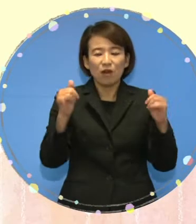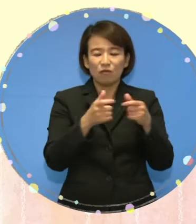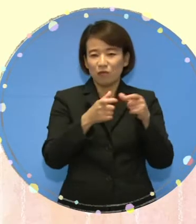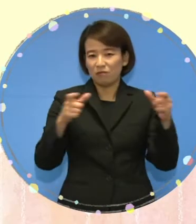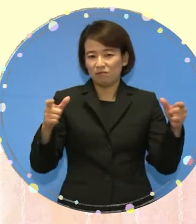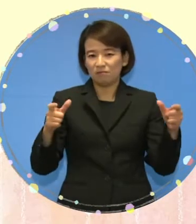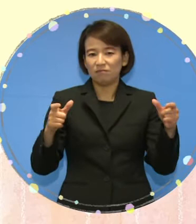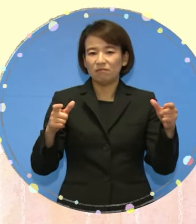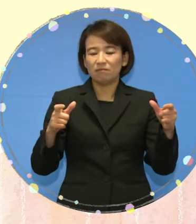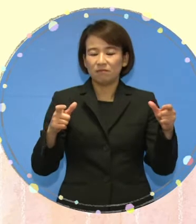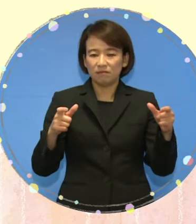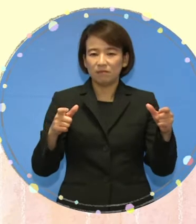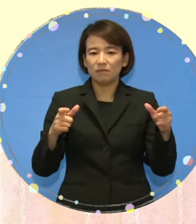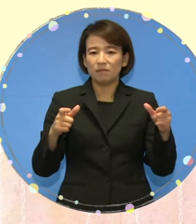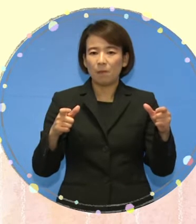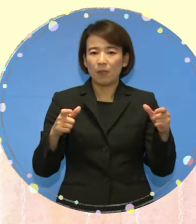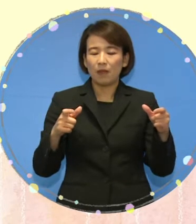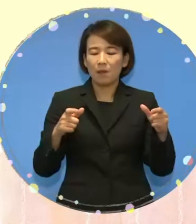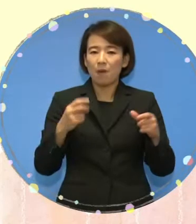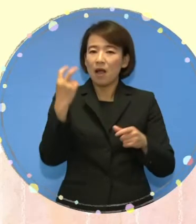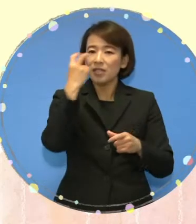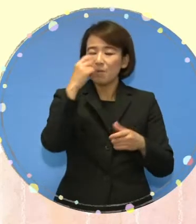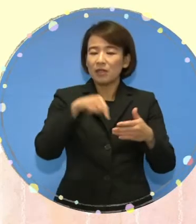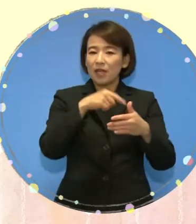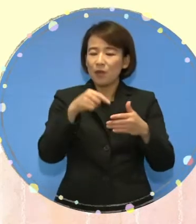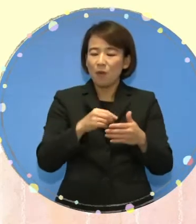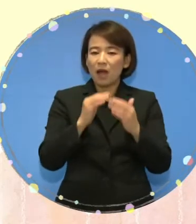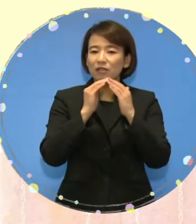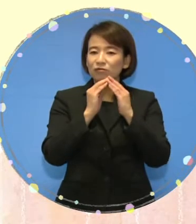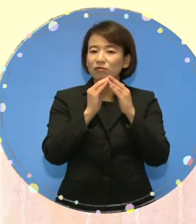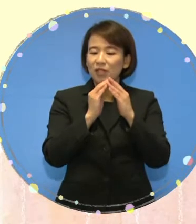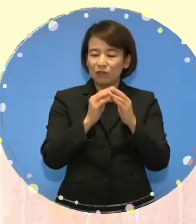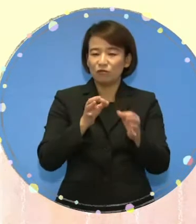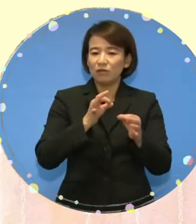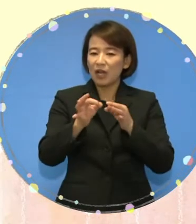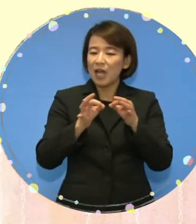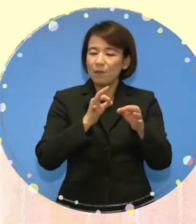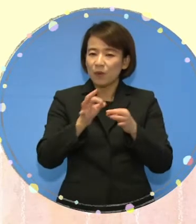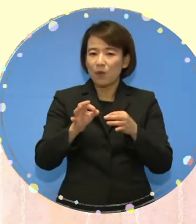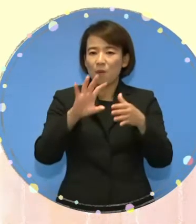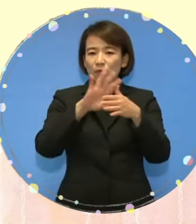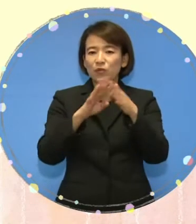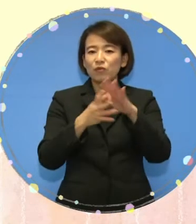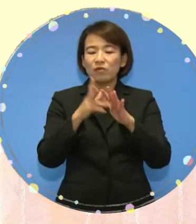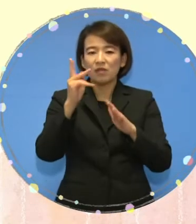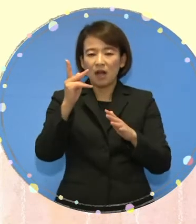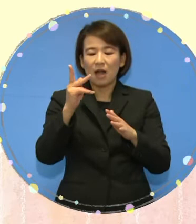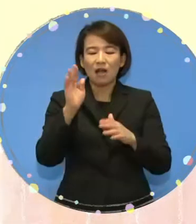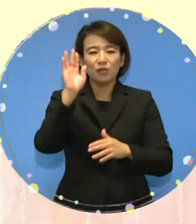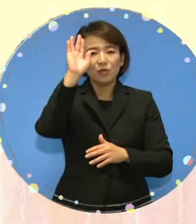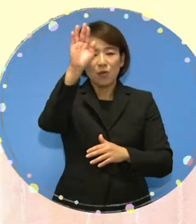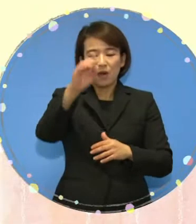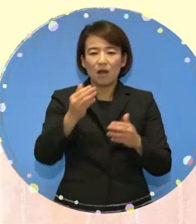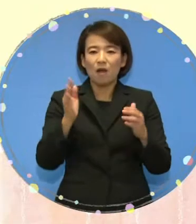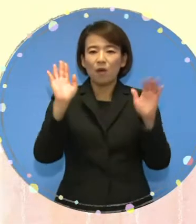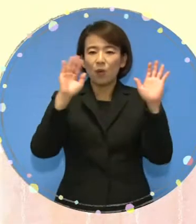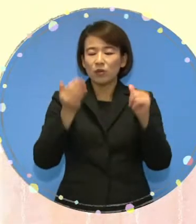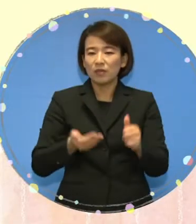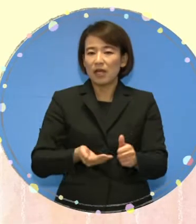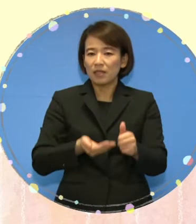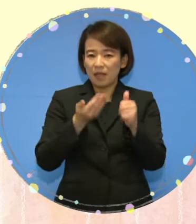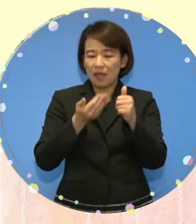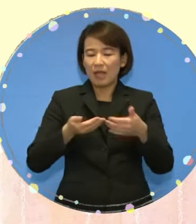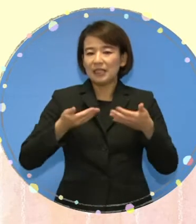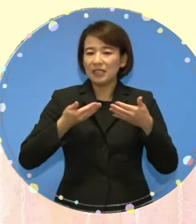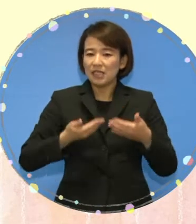増えております分析項目は住宅買い物カルチャー将来性子育て